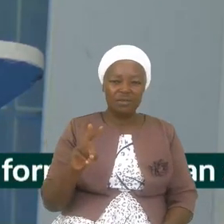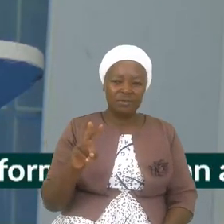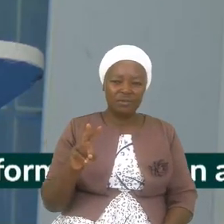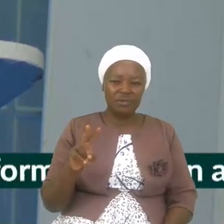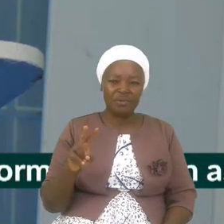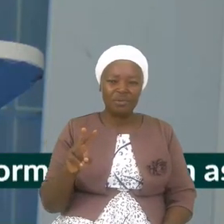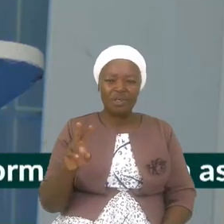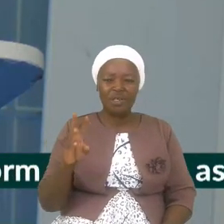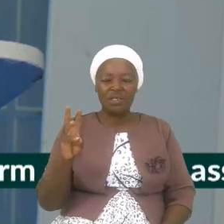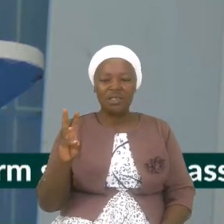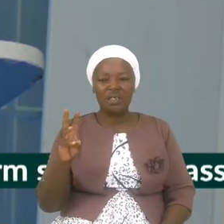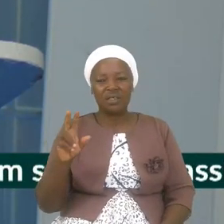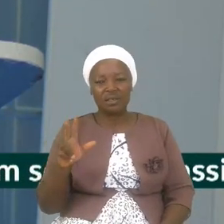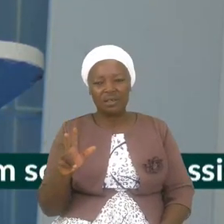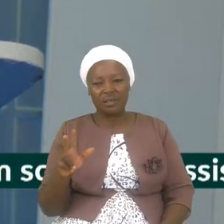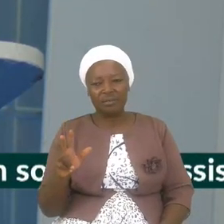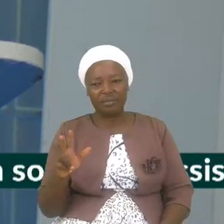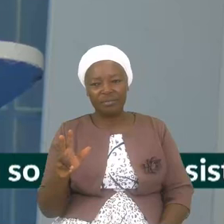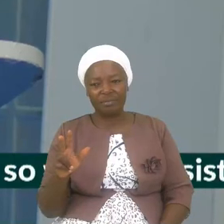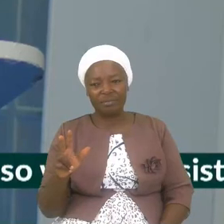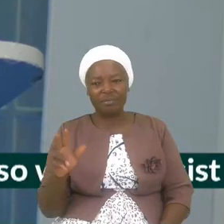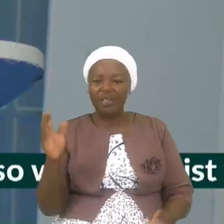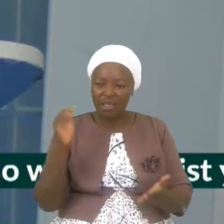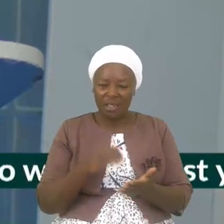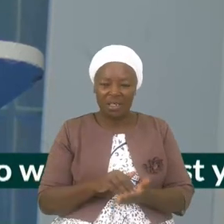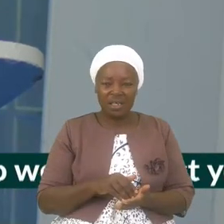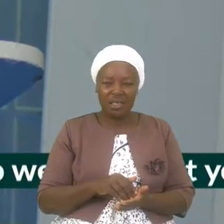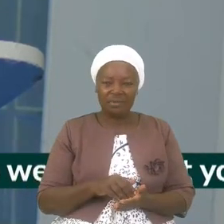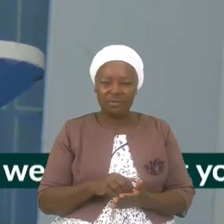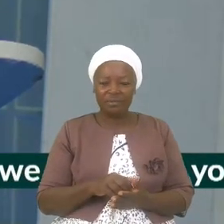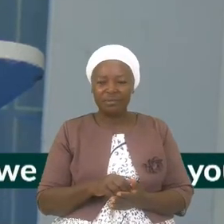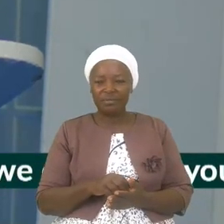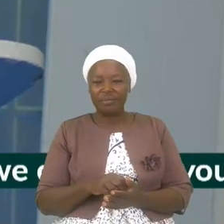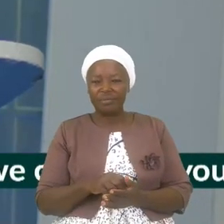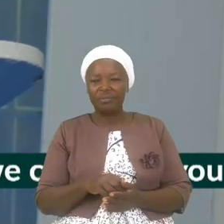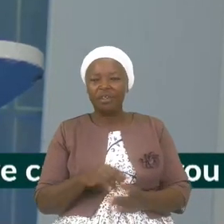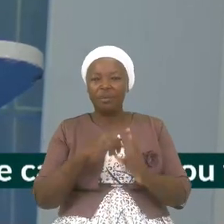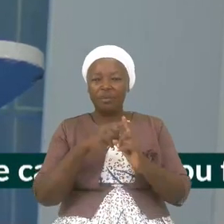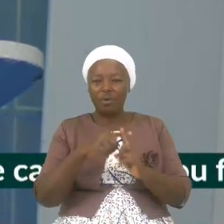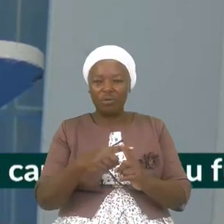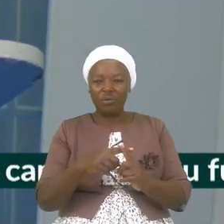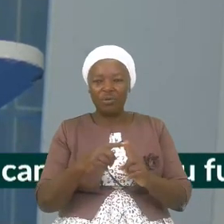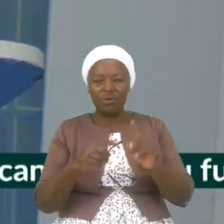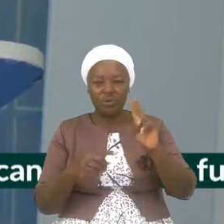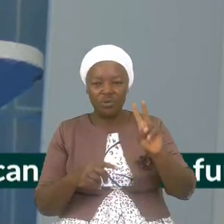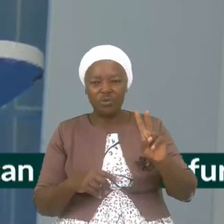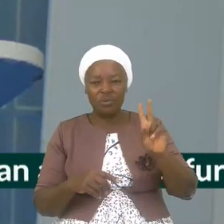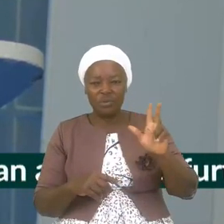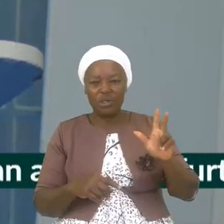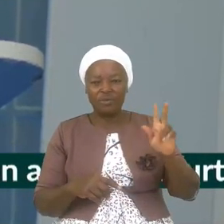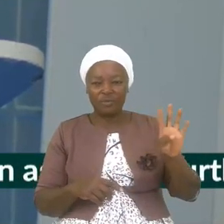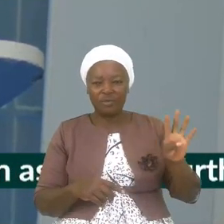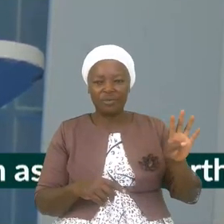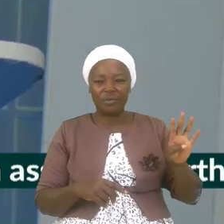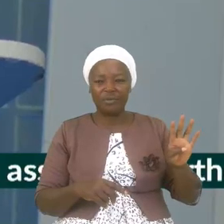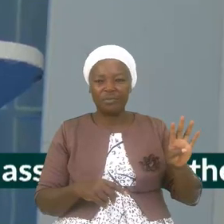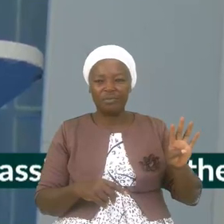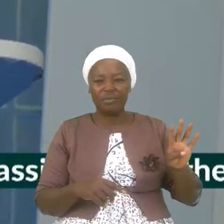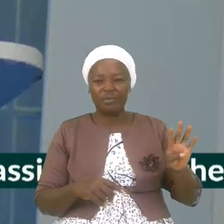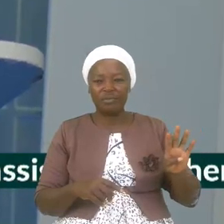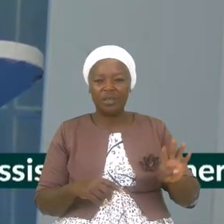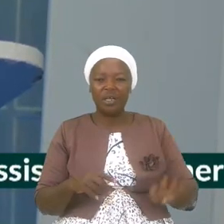92 63. Je reprends. Plus 234